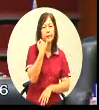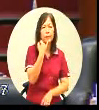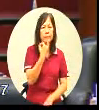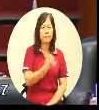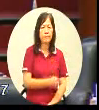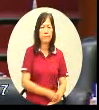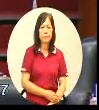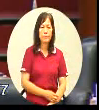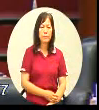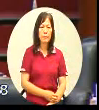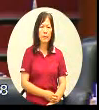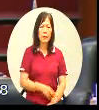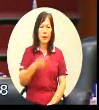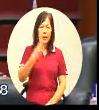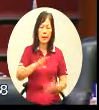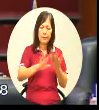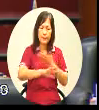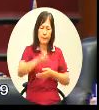还要提一点哈、哦。